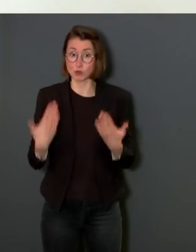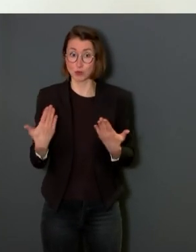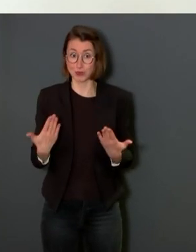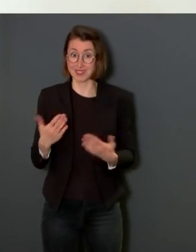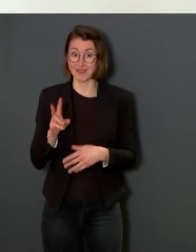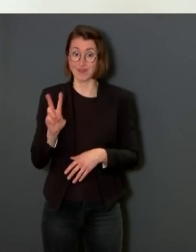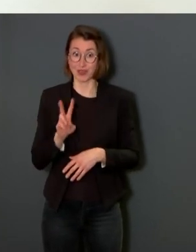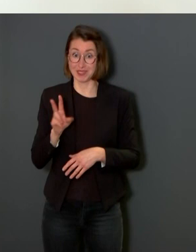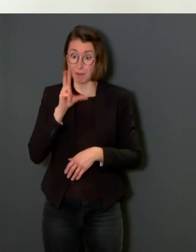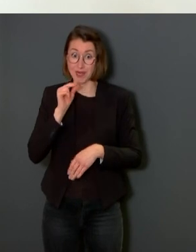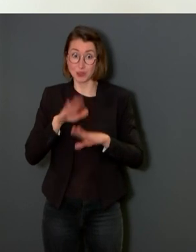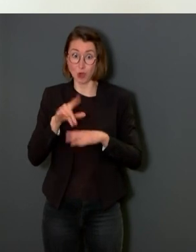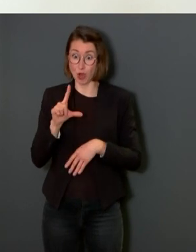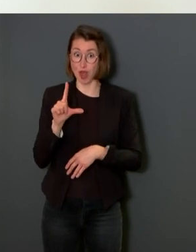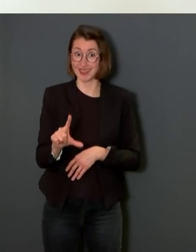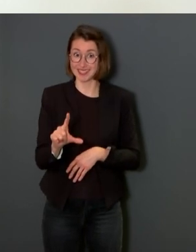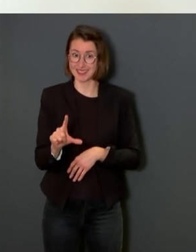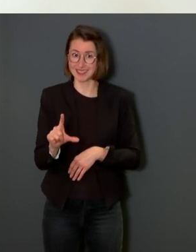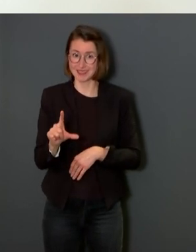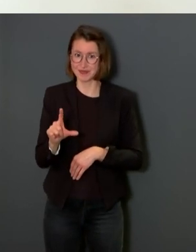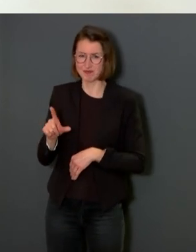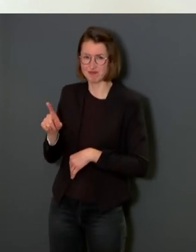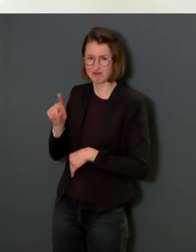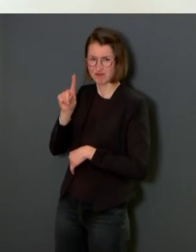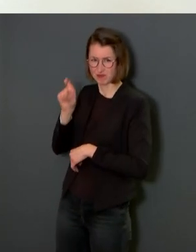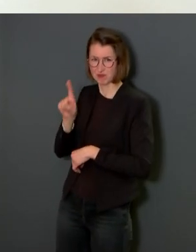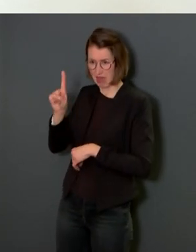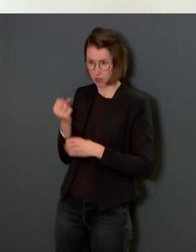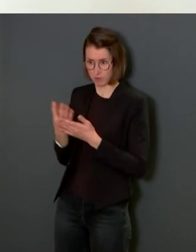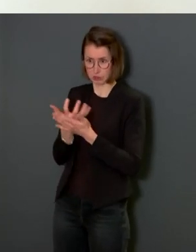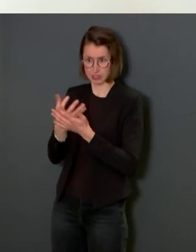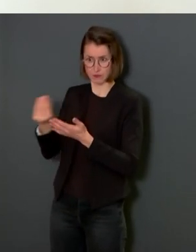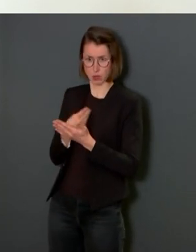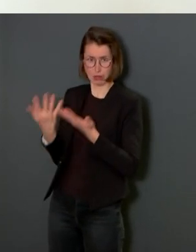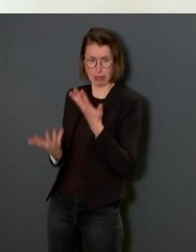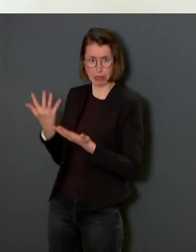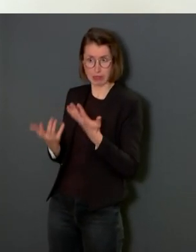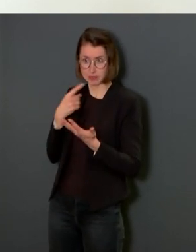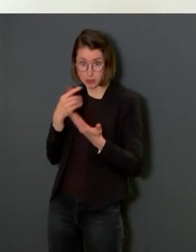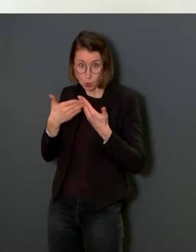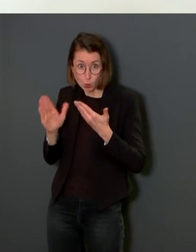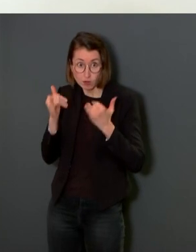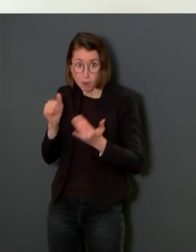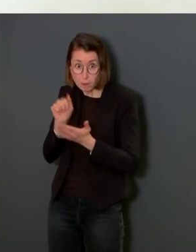de lundi. Mais les nouveaux chiffres de contamination ne vous font pas douter? Non, parce que